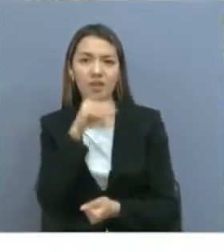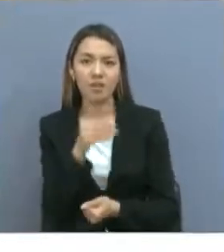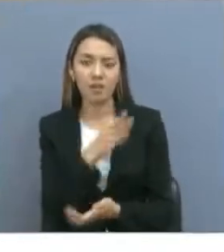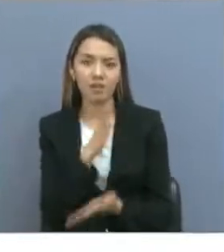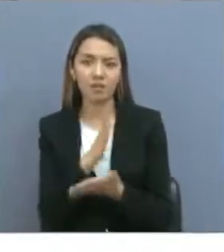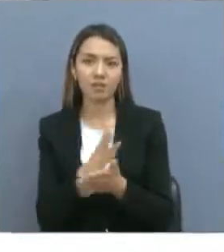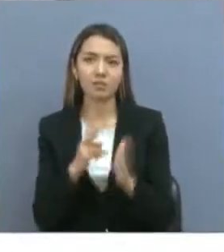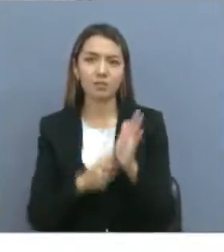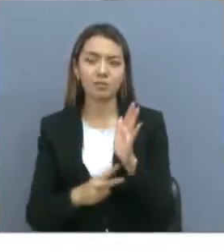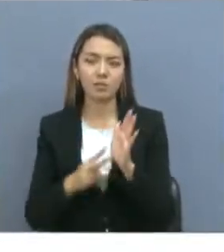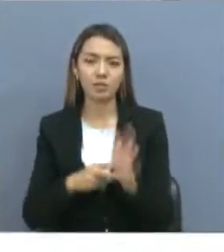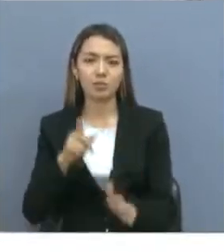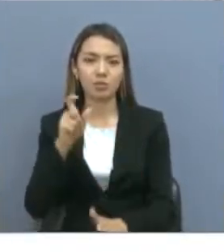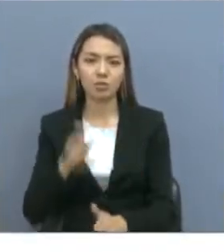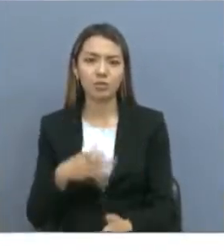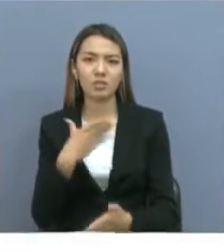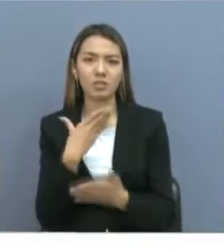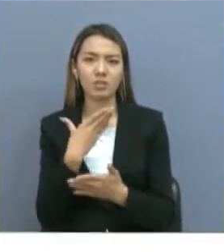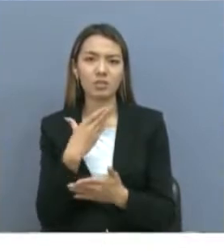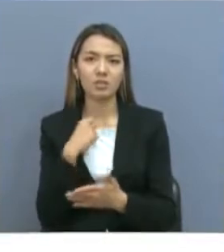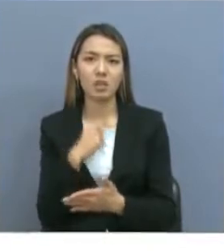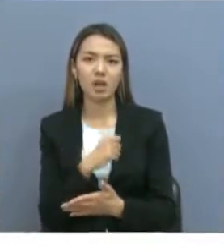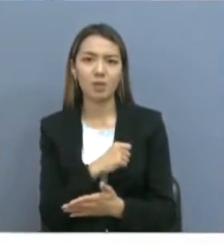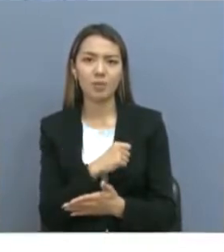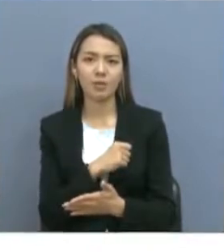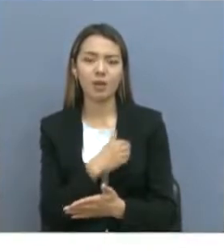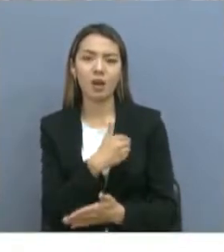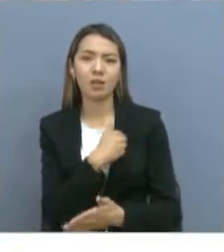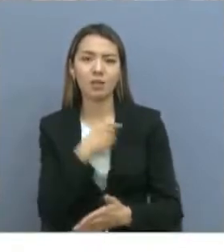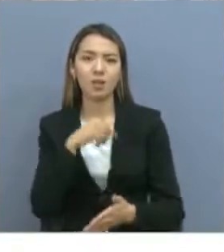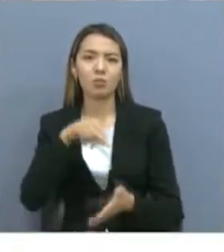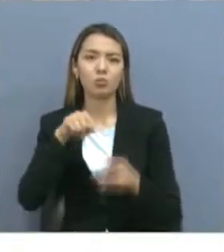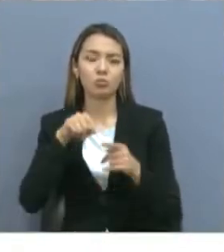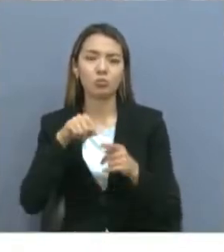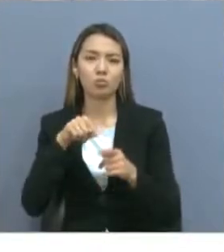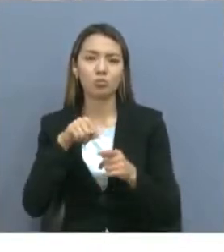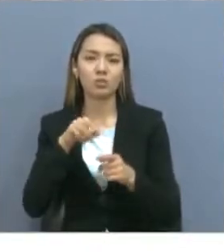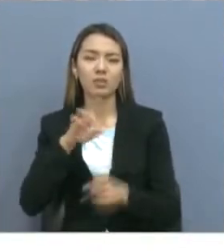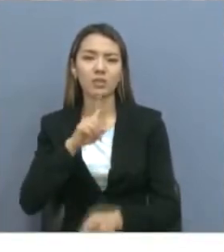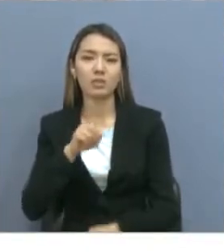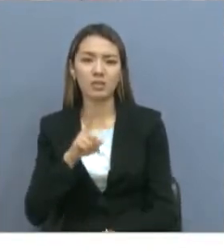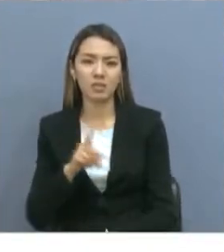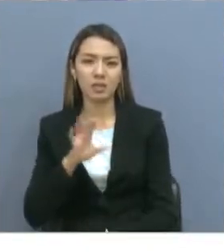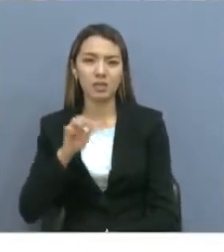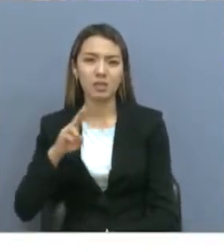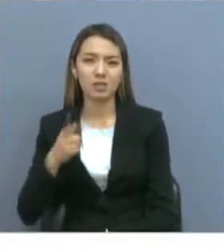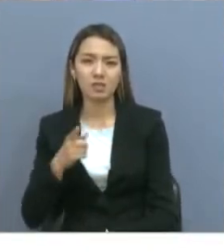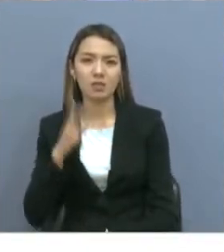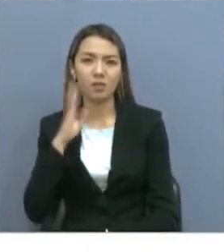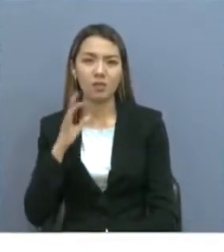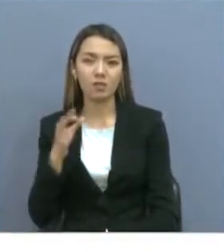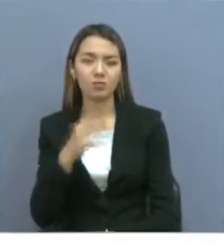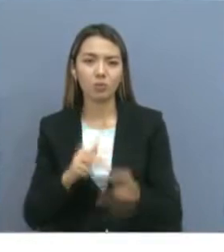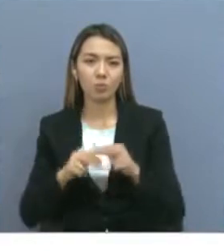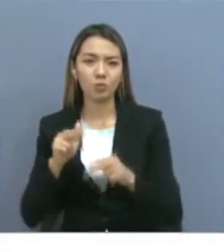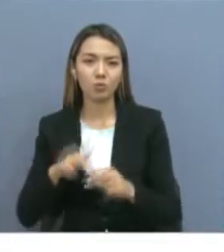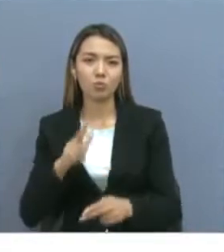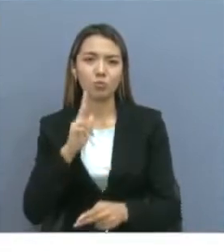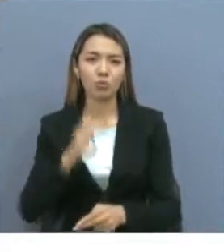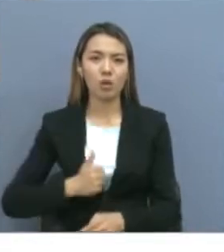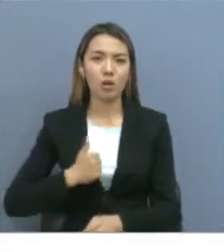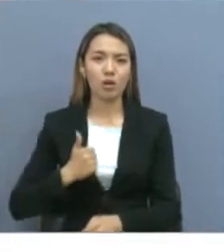Сондай-ақ 77 адам өз еркімен құтқару қызметіне араласпақ. Зеренді мен Есіл аудандарында коммуналдық жағажайлар құрылды. Алайда